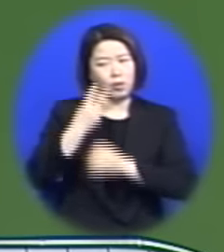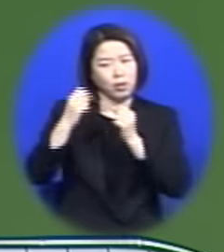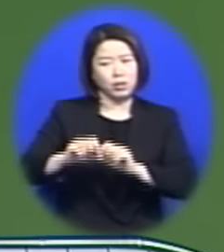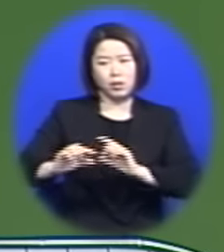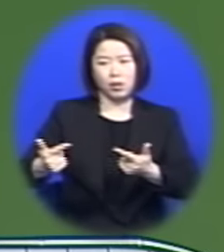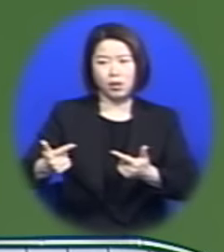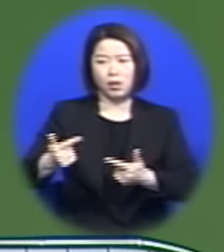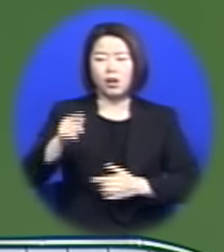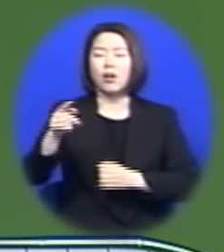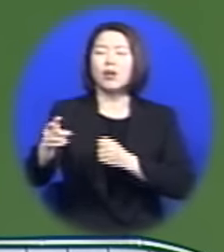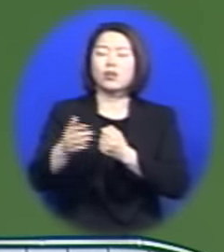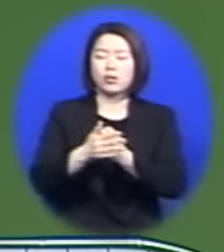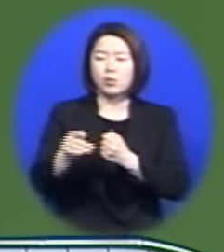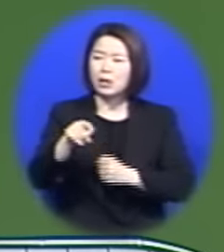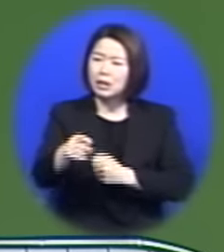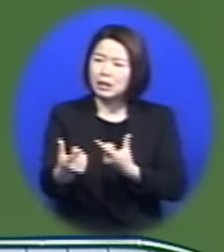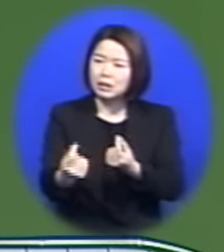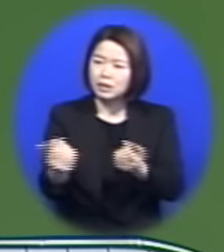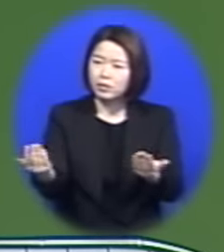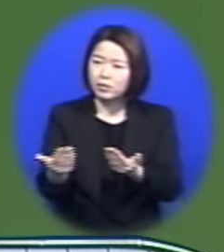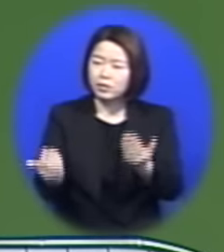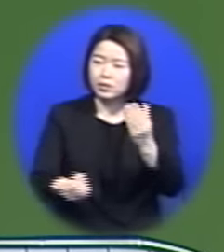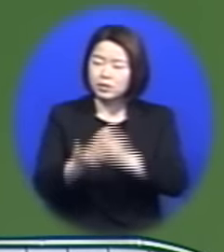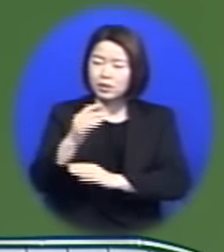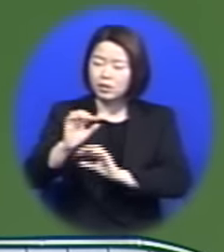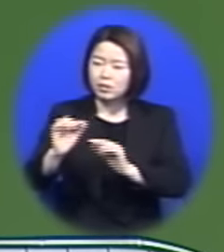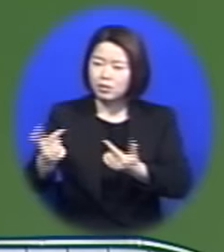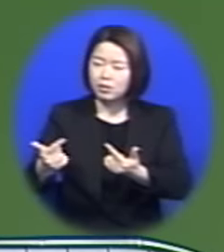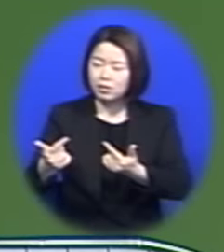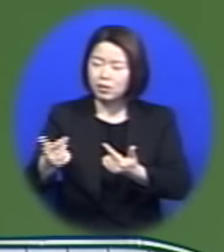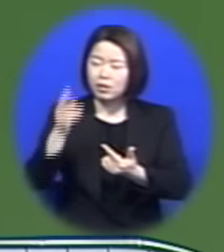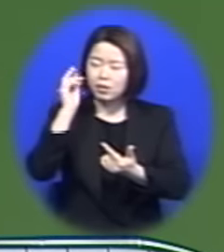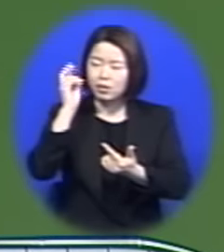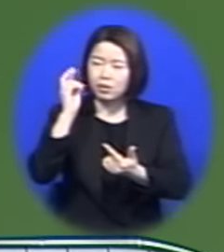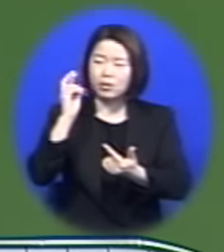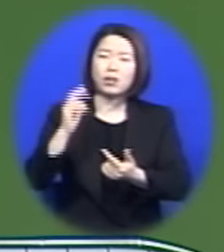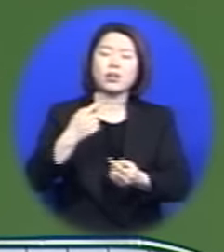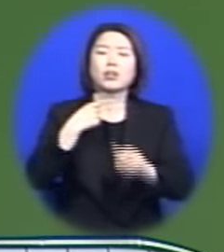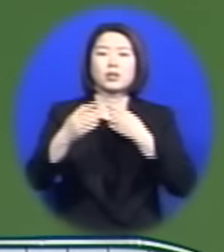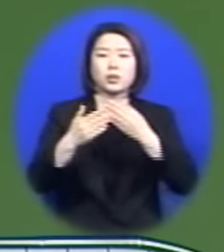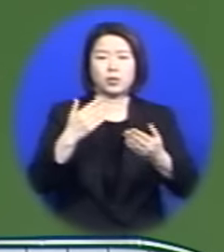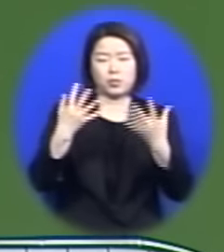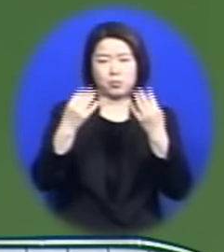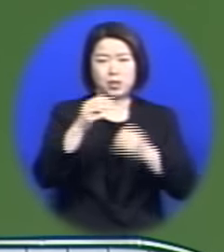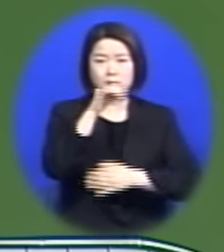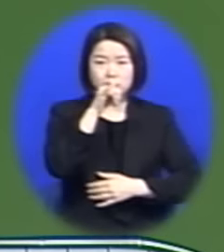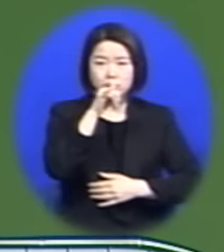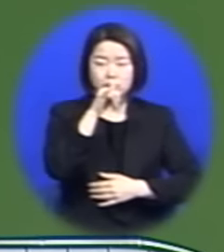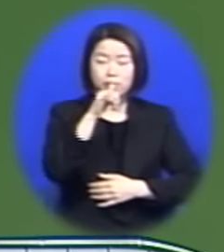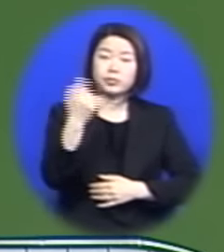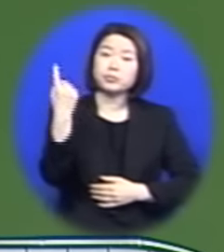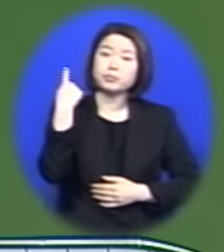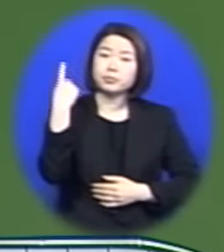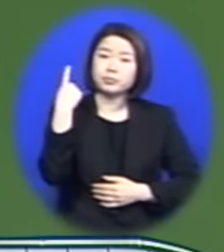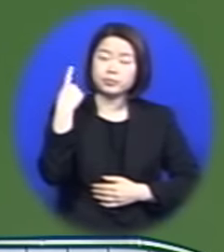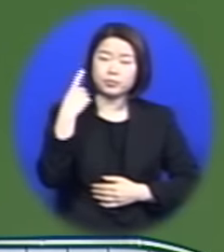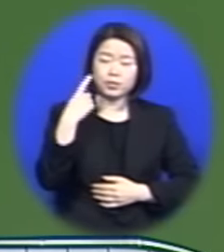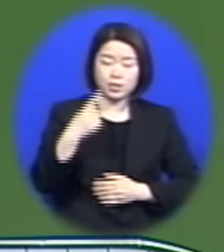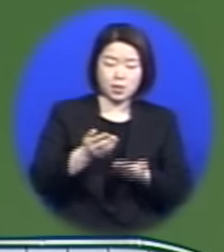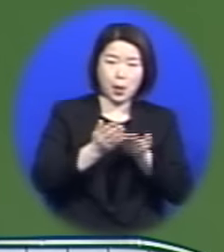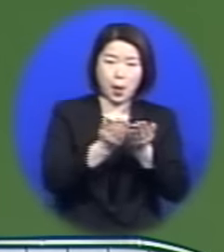있지 이런 일을 경험할 때가 훨씬 많습니다 어제가 세월로 참사가